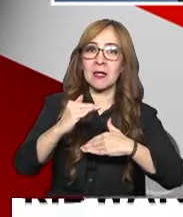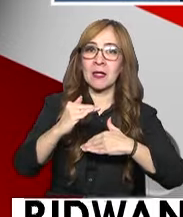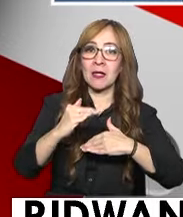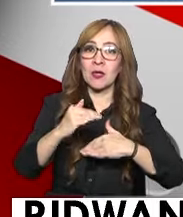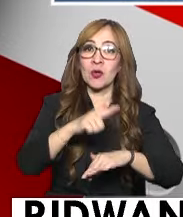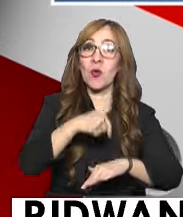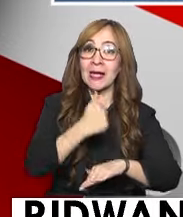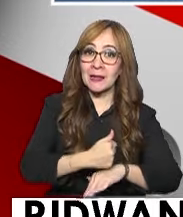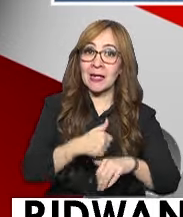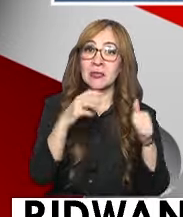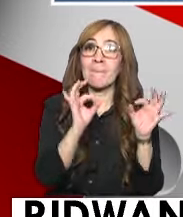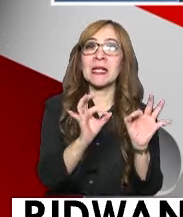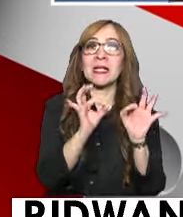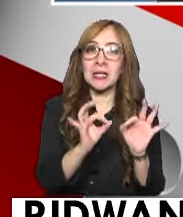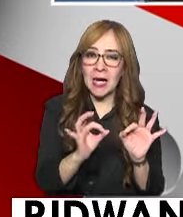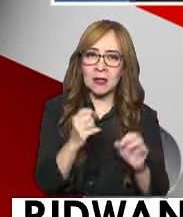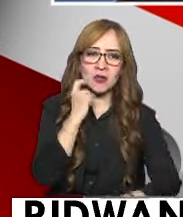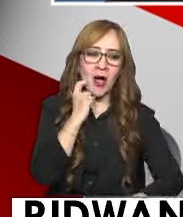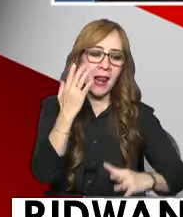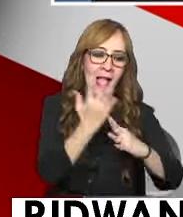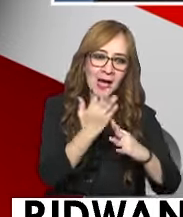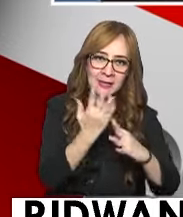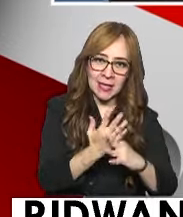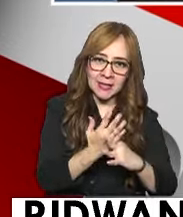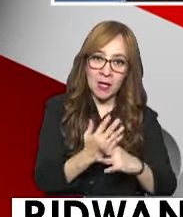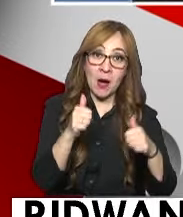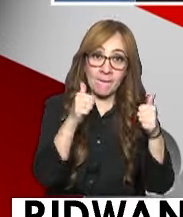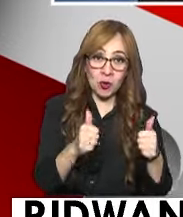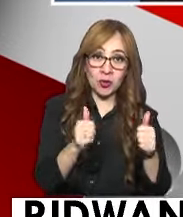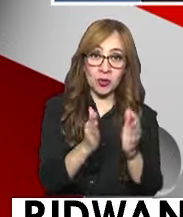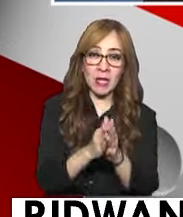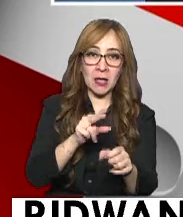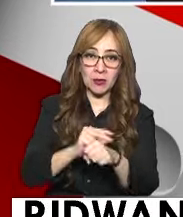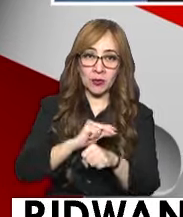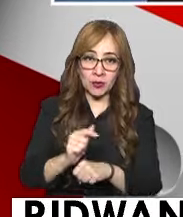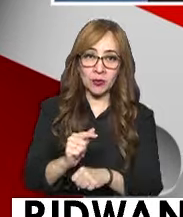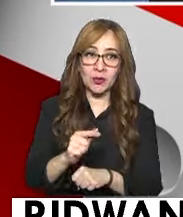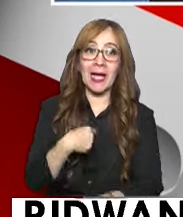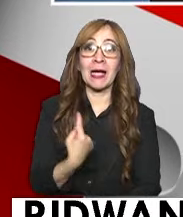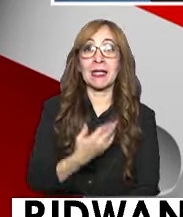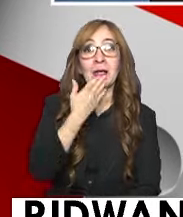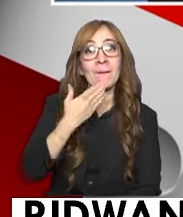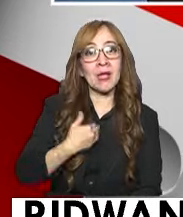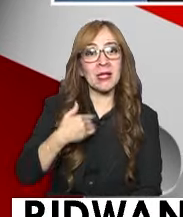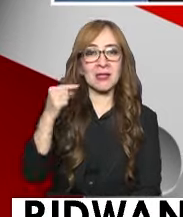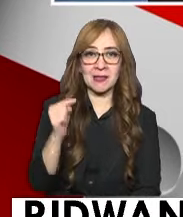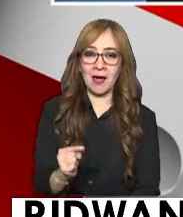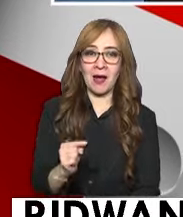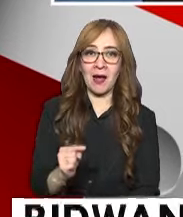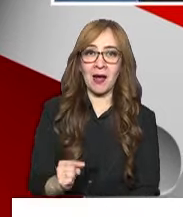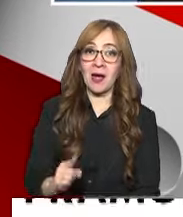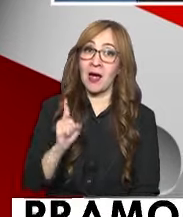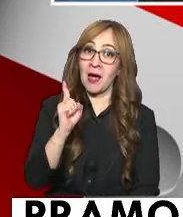di Kabupaten Tanah Tidung terkait akses mutu dan guru yang kita punya saat ini agar ke